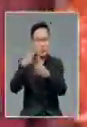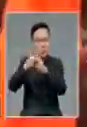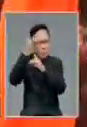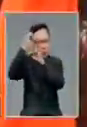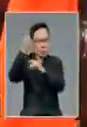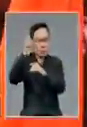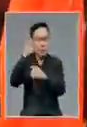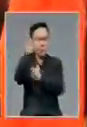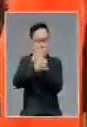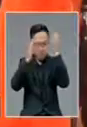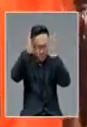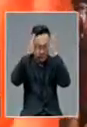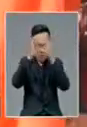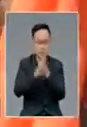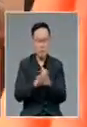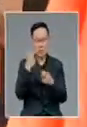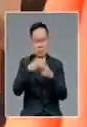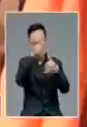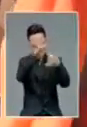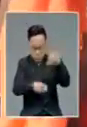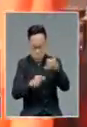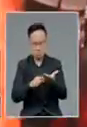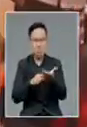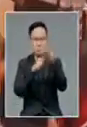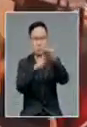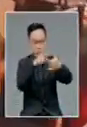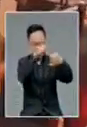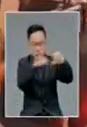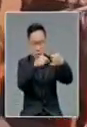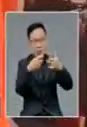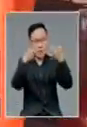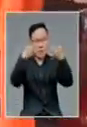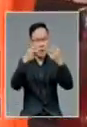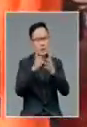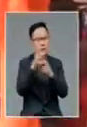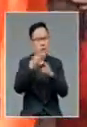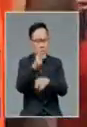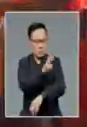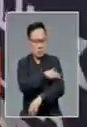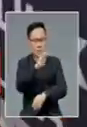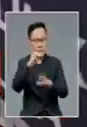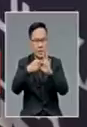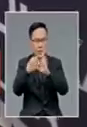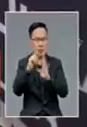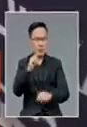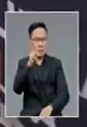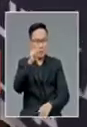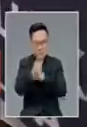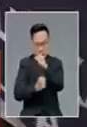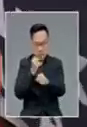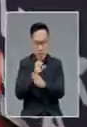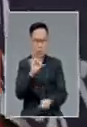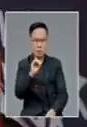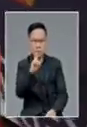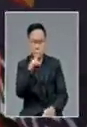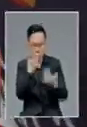ซียเสนอชื่ออดีตนายกรัฐมนตรีมหาธีร์มูฮัมหมัดอายุ92ปีแล้วนะให้เป็นตัวแทนชิงตำแหน่งนายกรัฐมนตรี